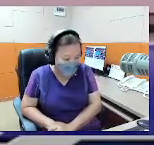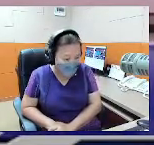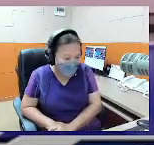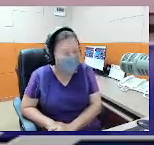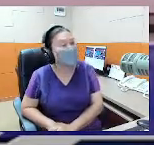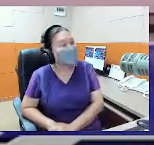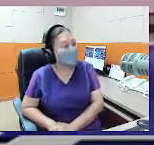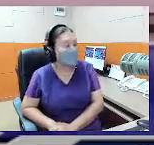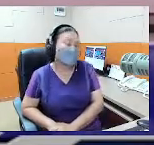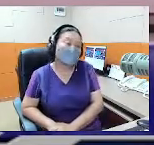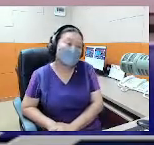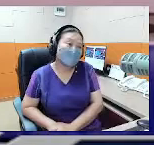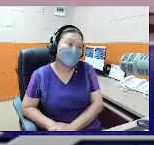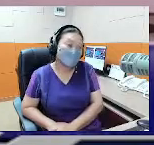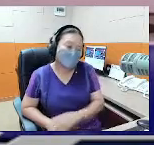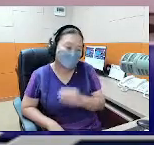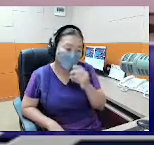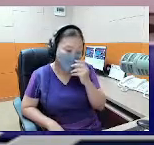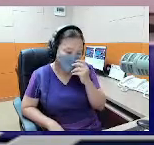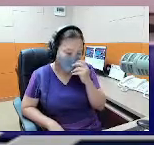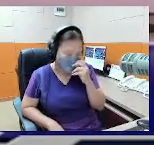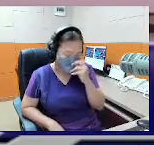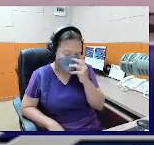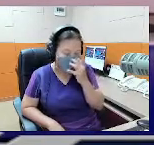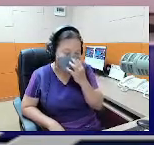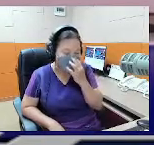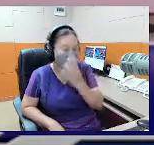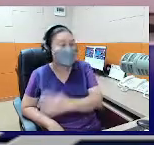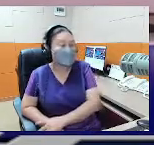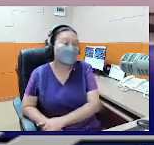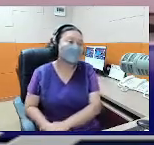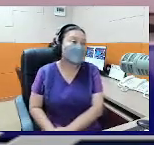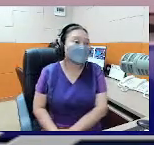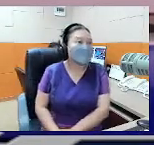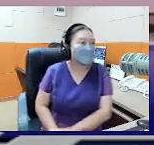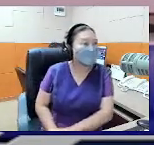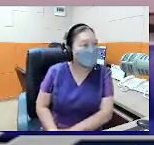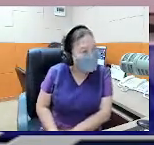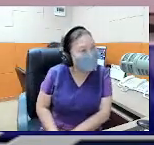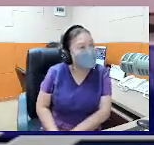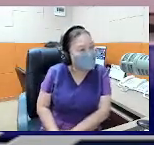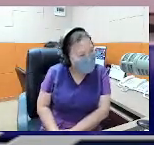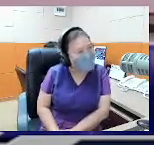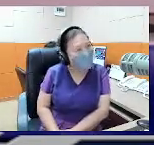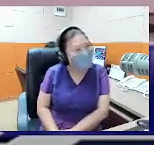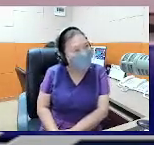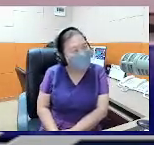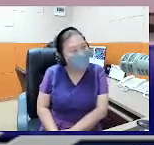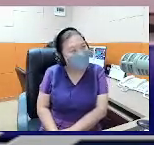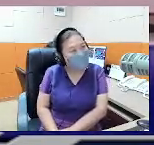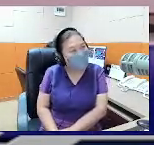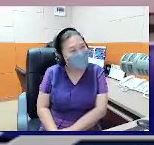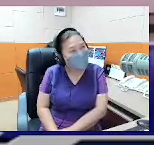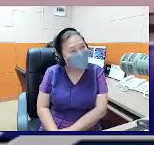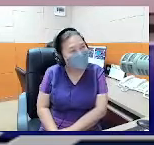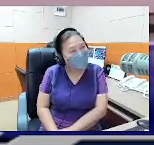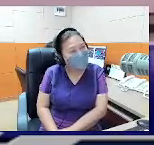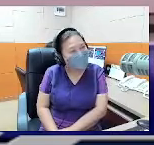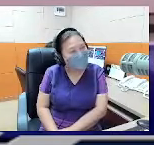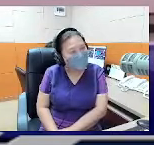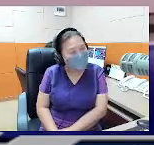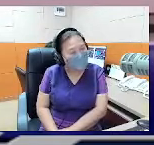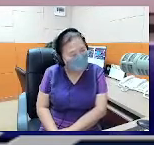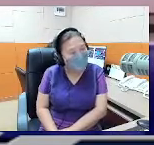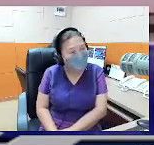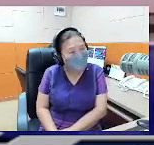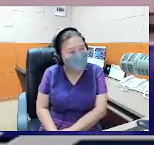จะเข้ามาเรียนรู้แล้วเนี่ยค่ะเด็กจะต้องมีทักษะภาษาที่3ไม่ได้เป็นแค่ภาษาอังกฤษภาษาที่2อ่ะตอนนี้ภาษาที่3มันคือโ